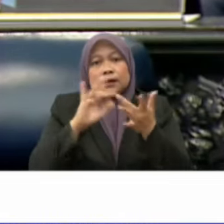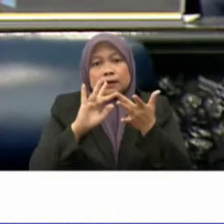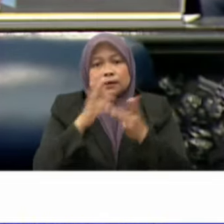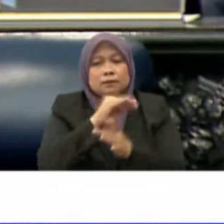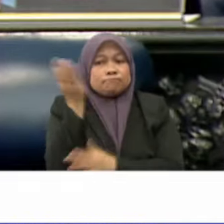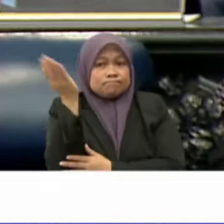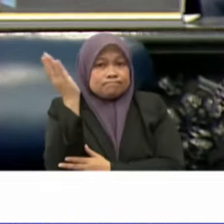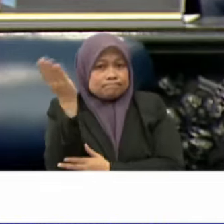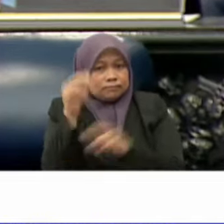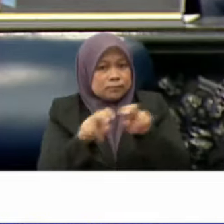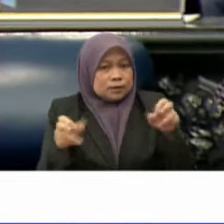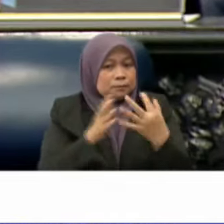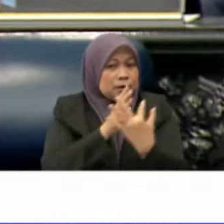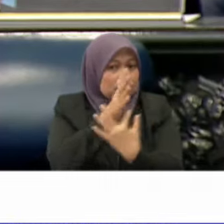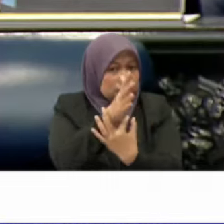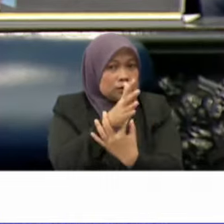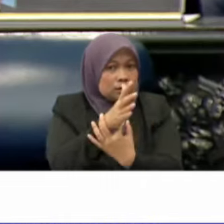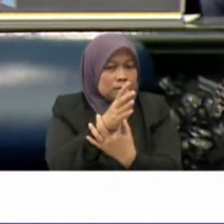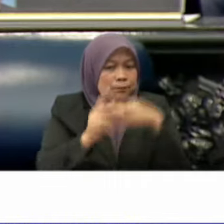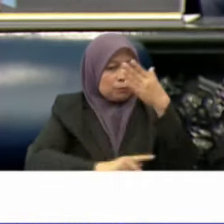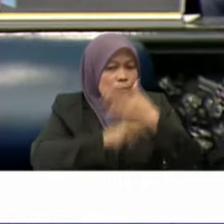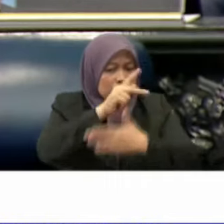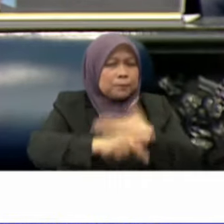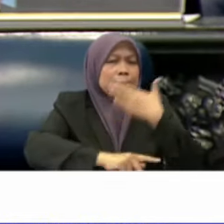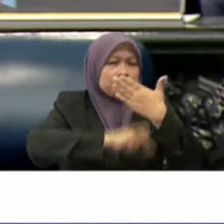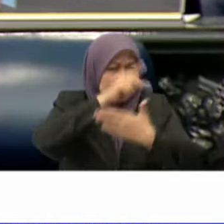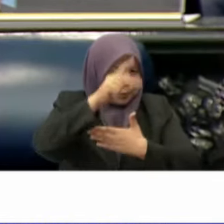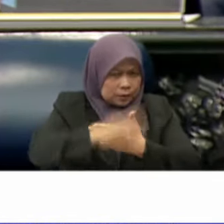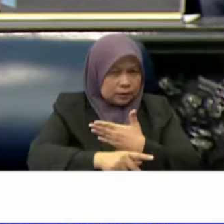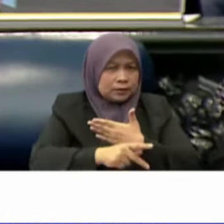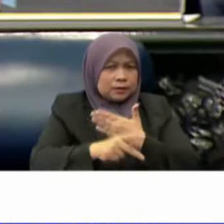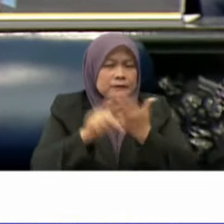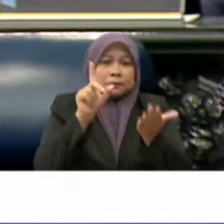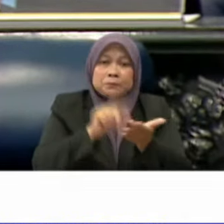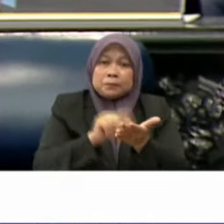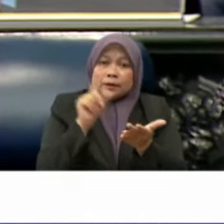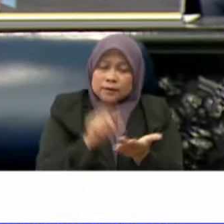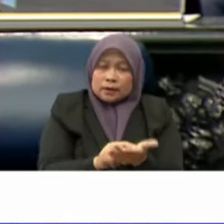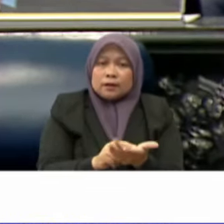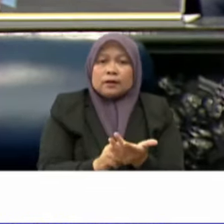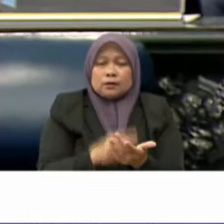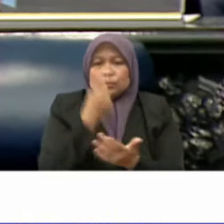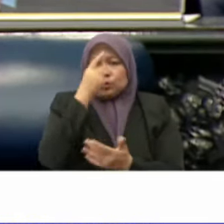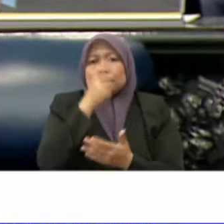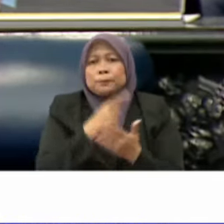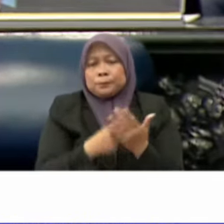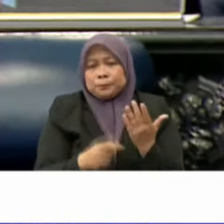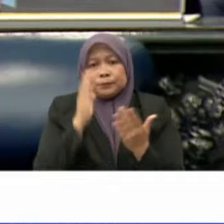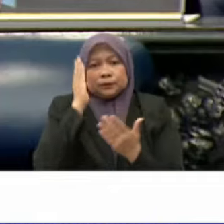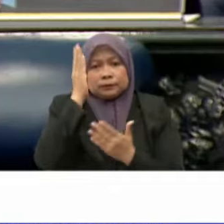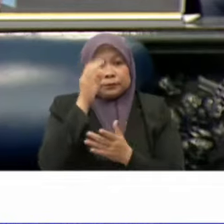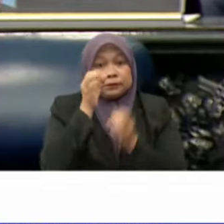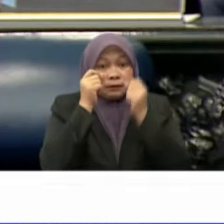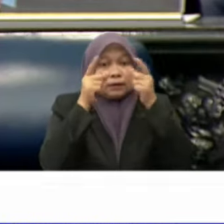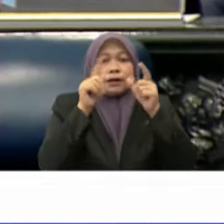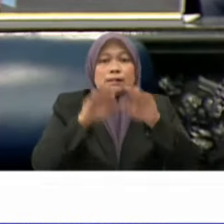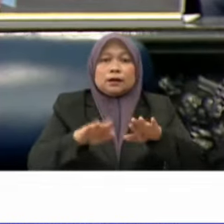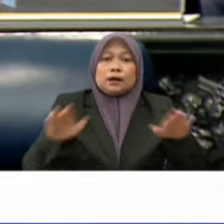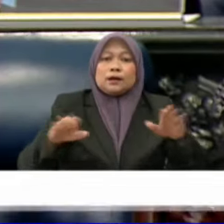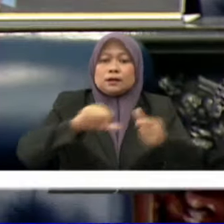forum-forum melalui program-program media juga untuk memberi kesadaran kepada kanak-kanak tentang